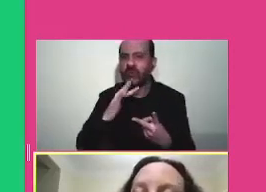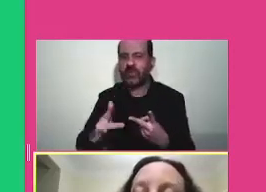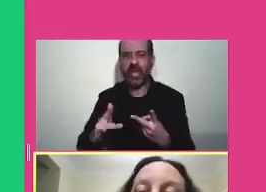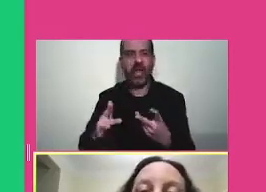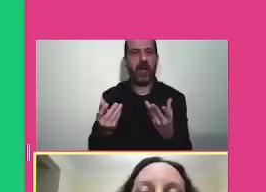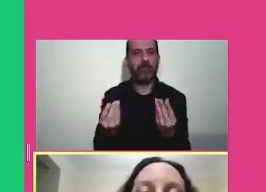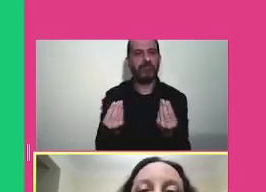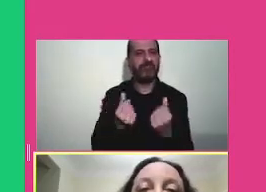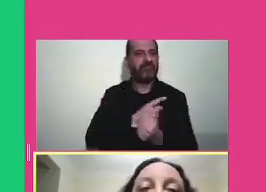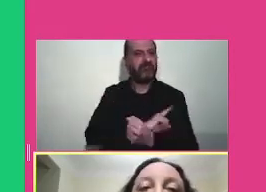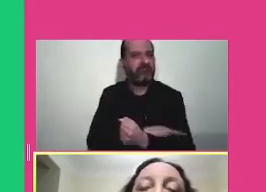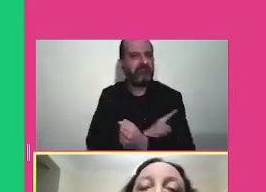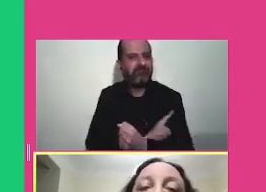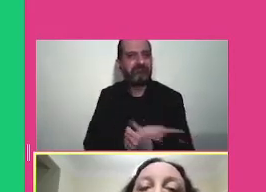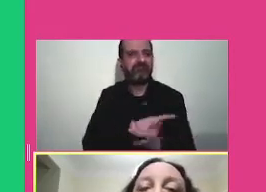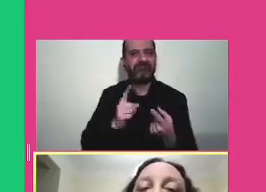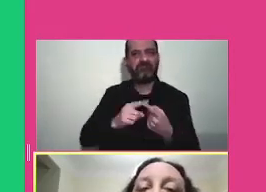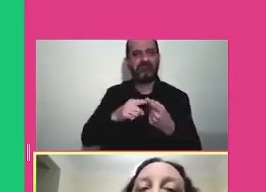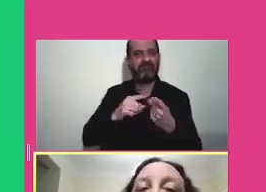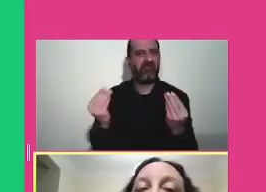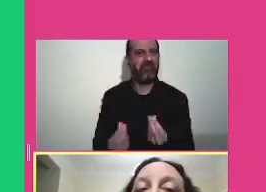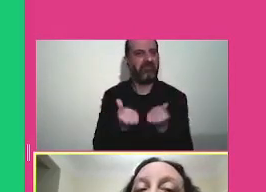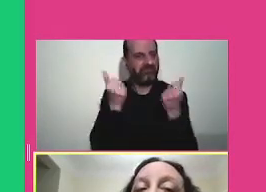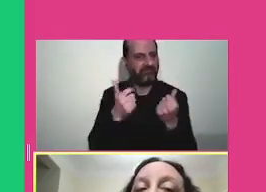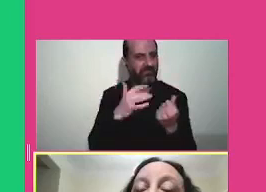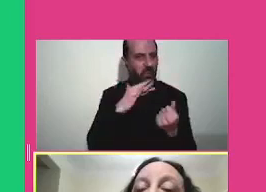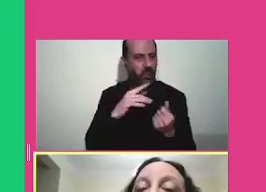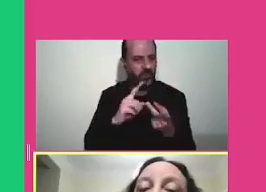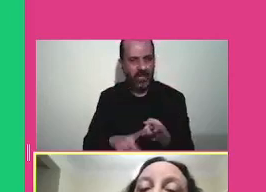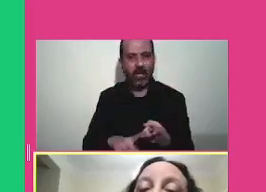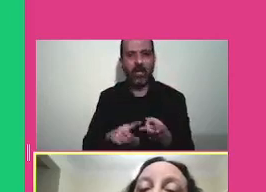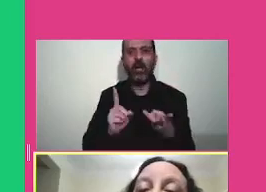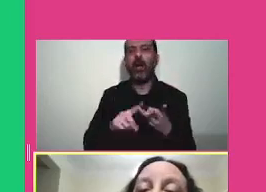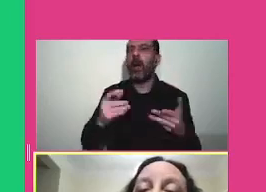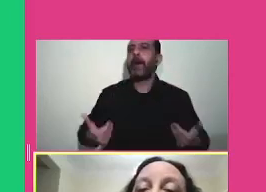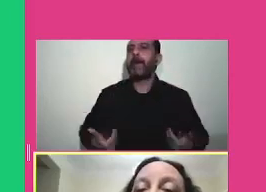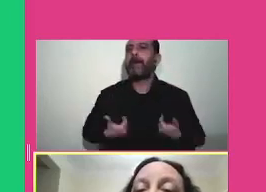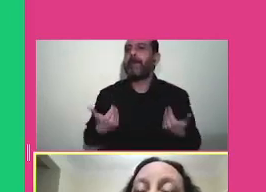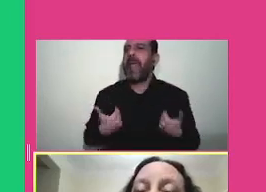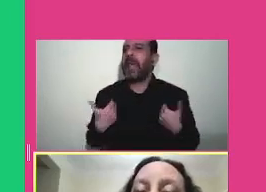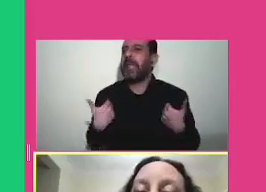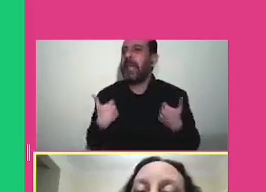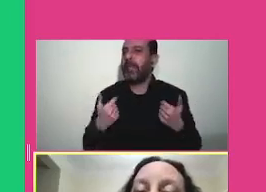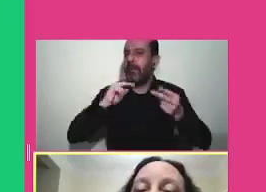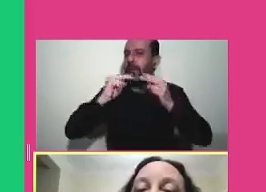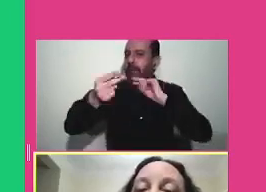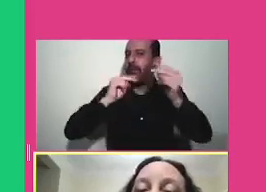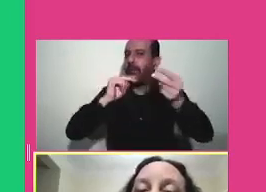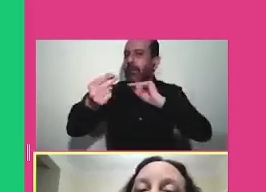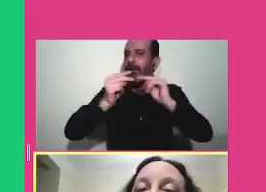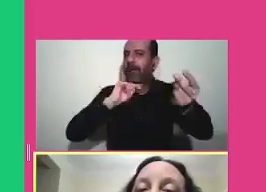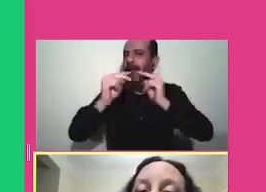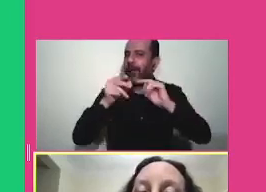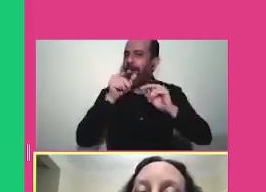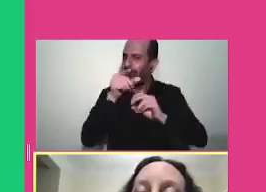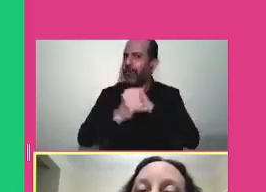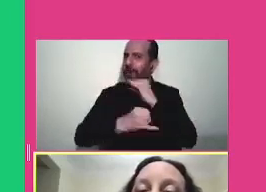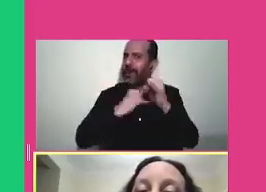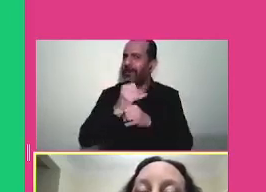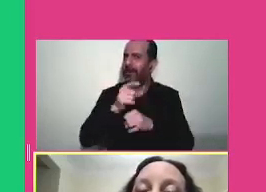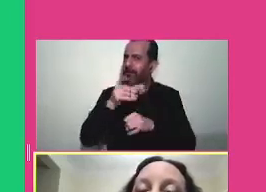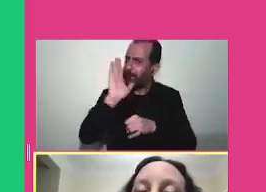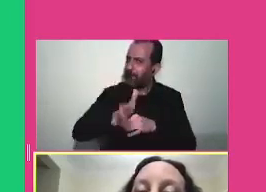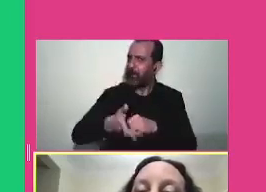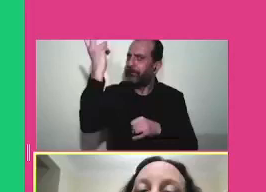οι γλωσσικές δεξιότητες. Το παιχνίδι που είναι ένα quiz ηλεκτρονικό που επίσης μπορείτε να το